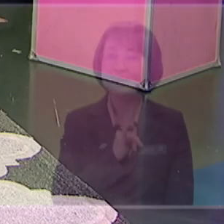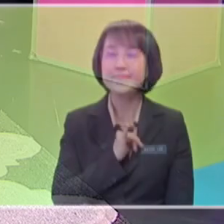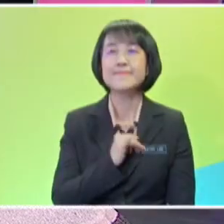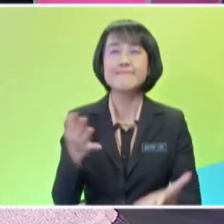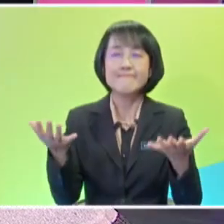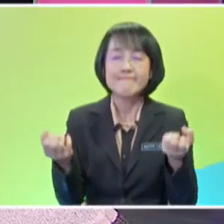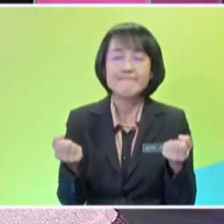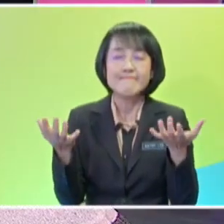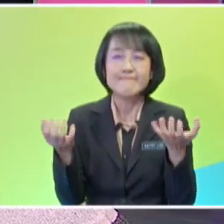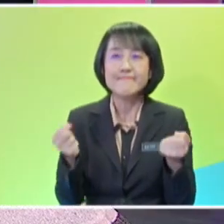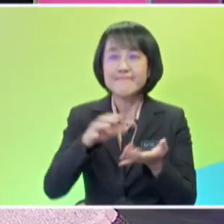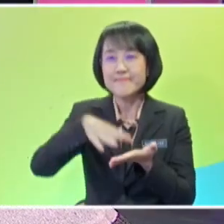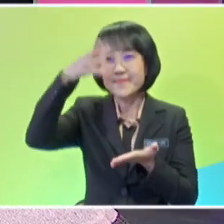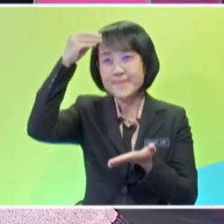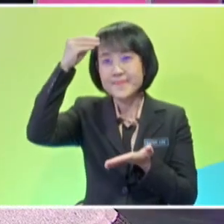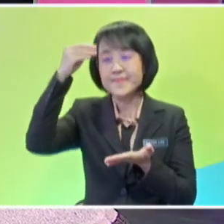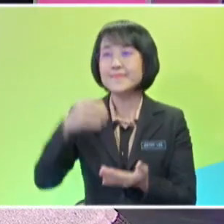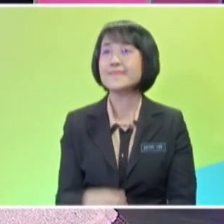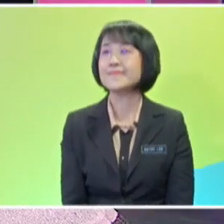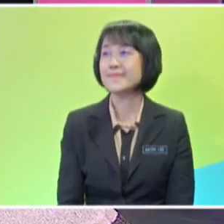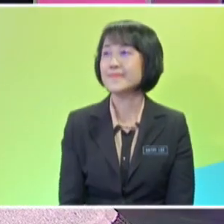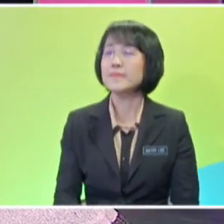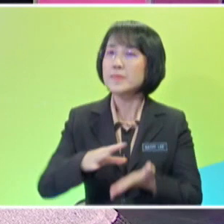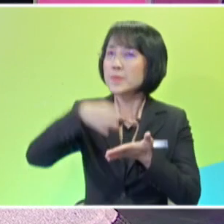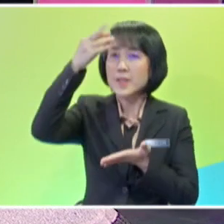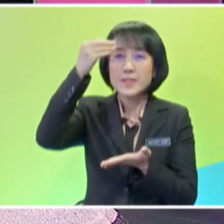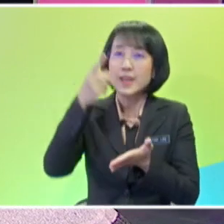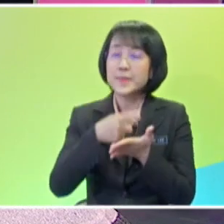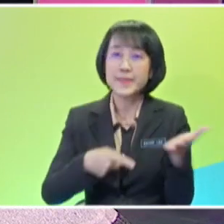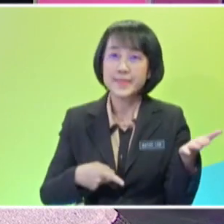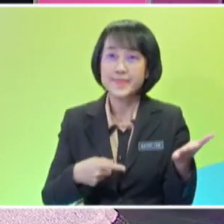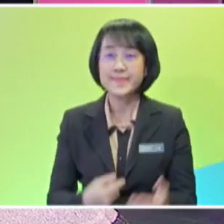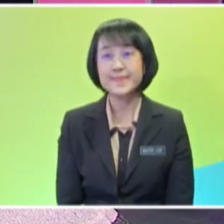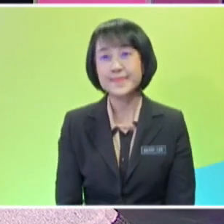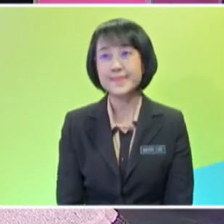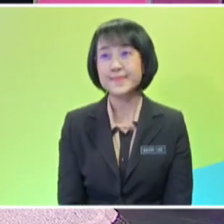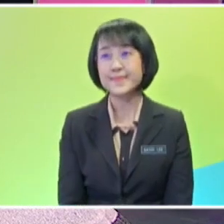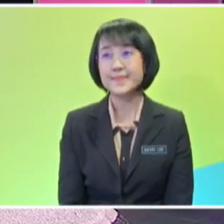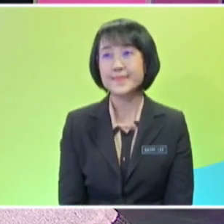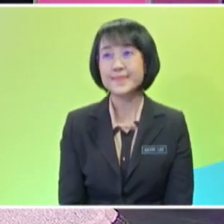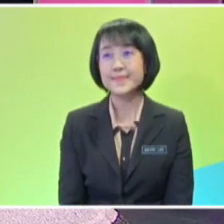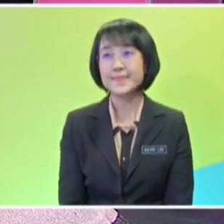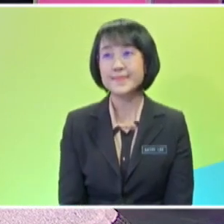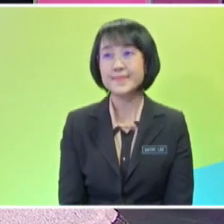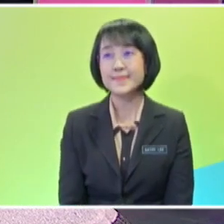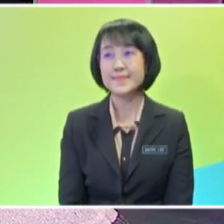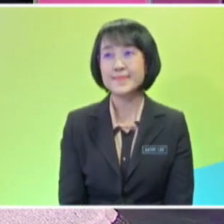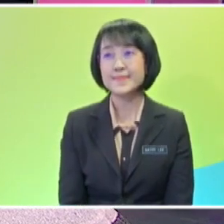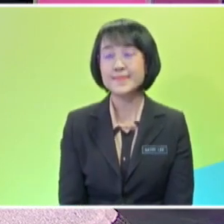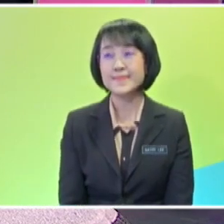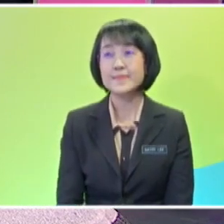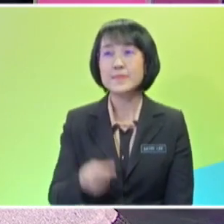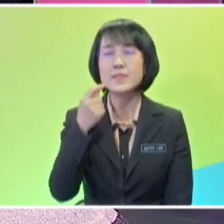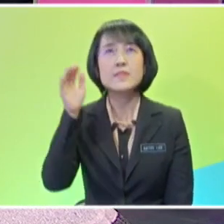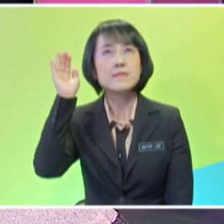hari ini kita tidak belajar tadi sebelum kita masuk kelas tadi bunyi lagi